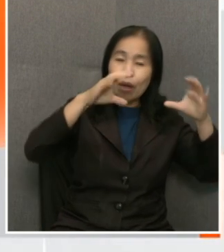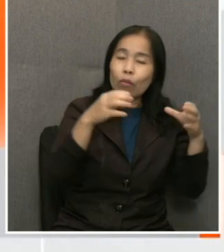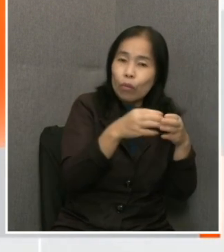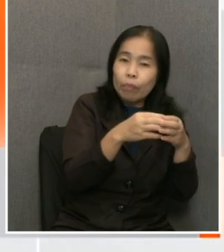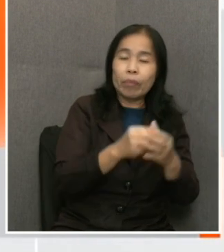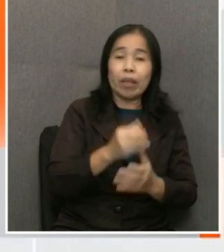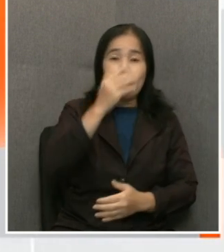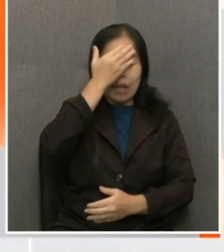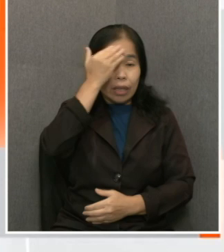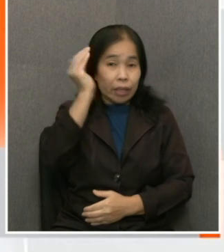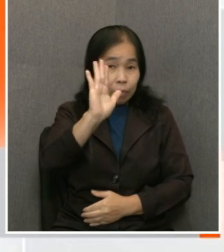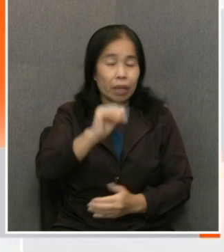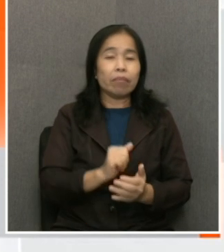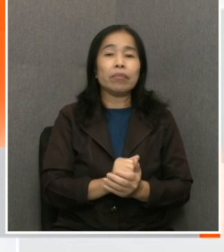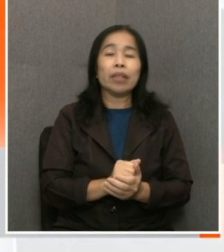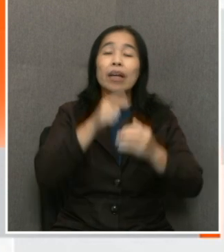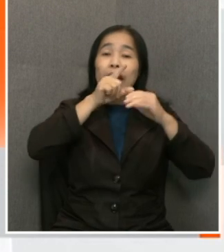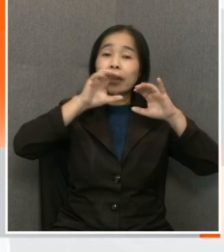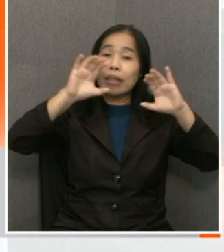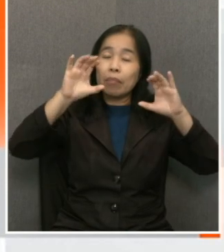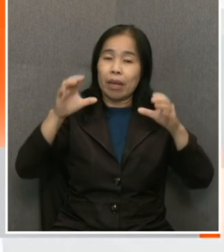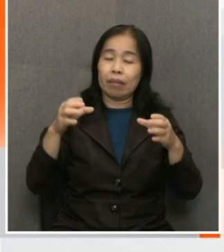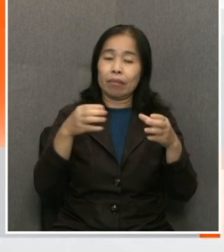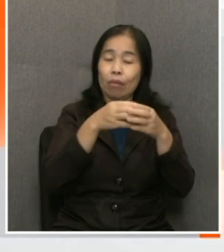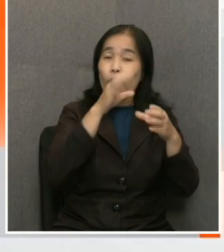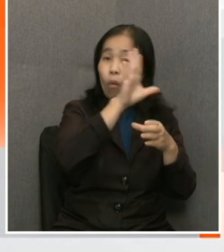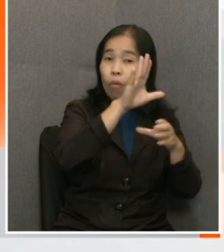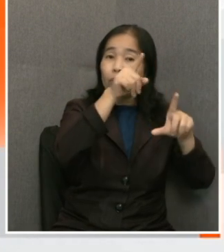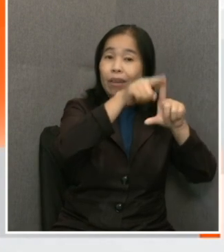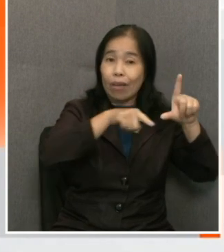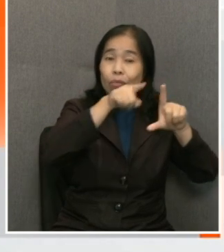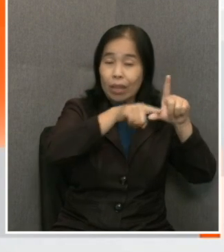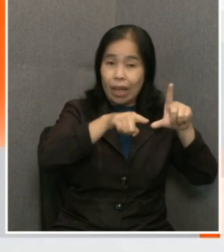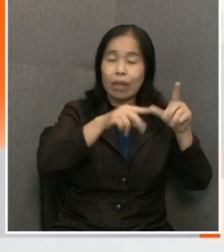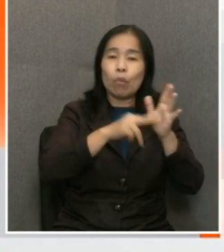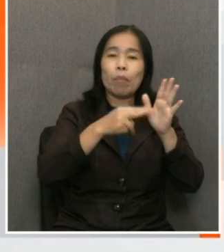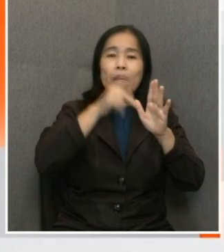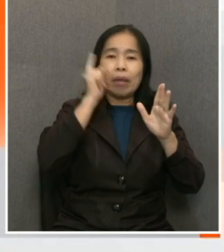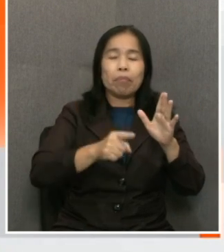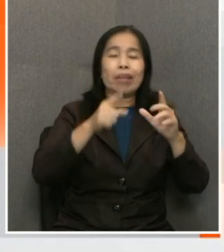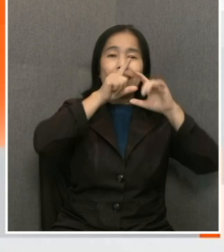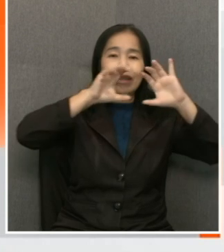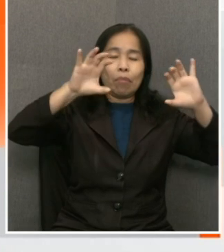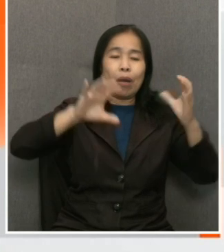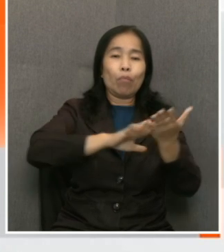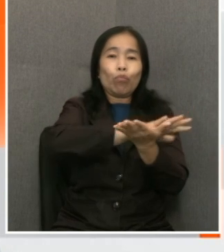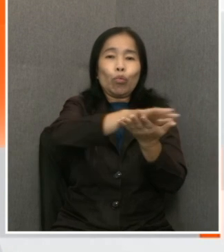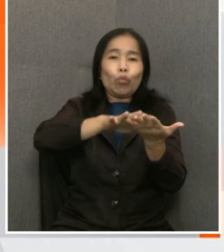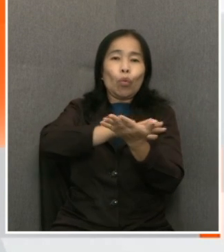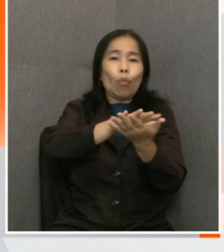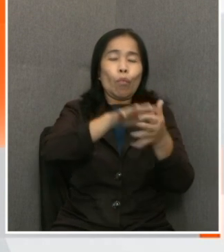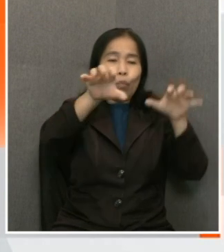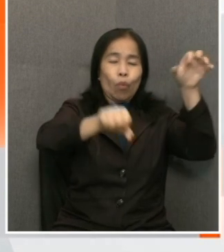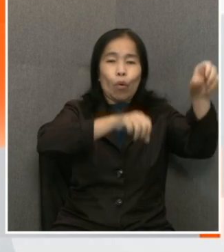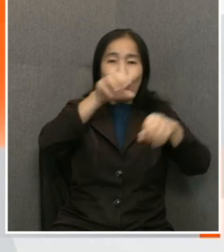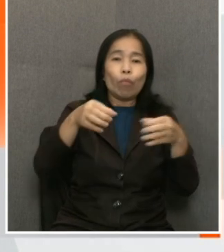อย่าลืมว่ารัฐบาล8พรรคของก้าวไกลเนี่ยนะครับเป็นโครงสร้างรัฐบาลผสมที่ขาดความสมดุล นะเพราะจะมีเพียง